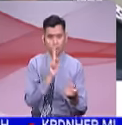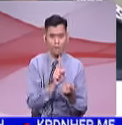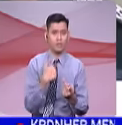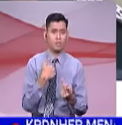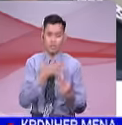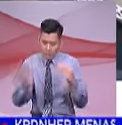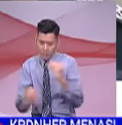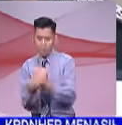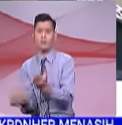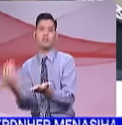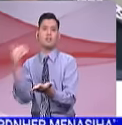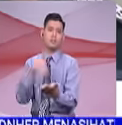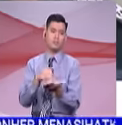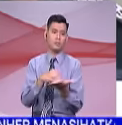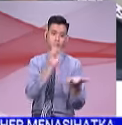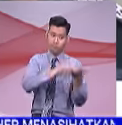lakukan,